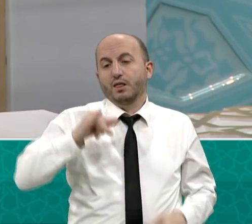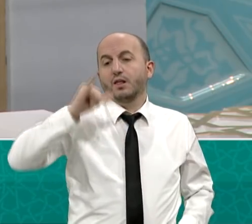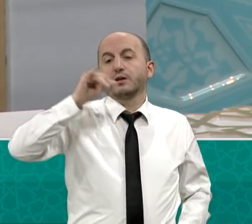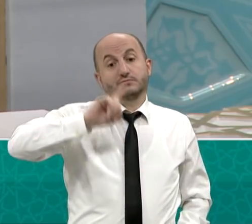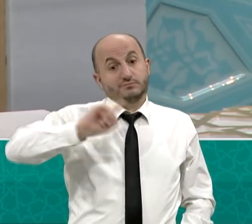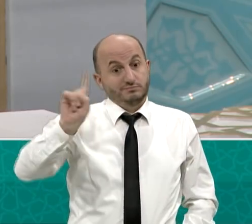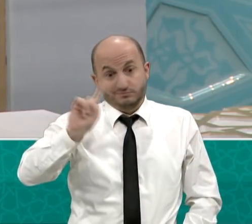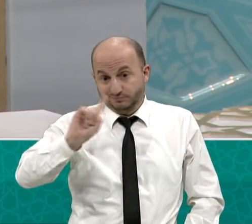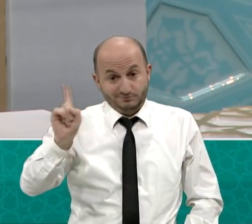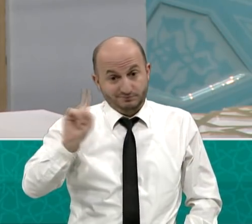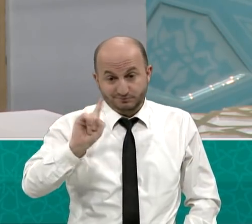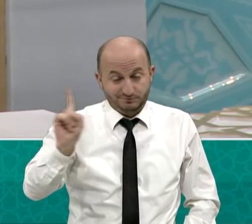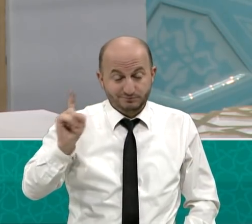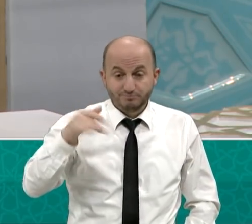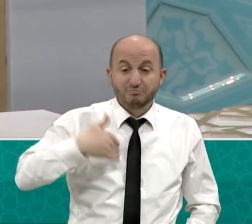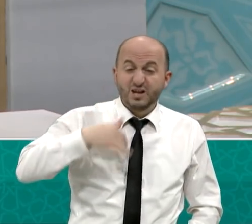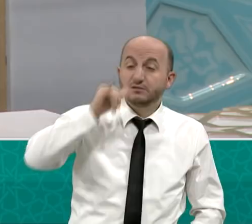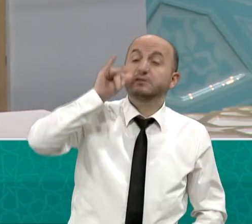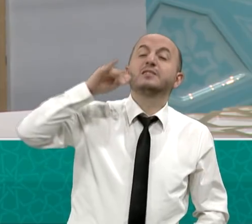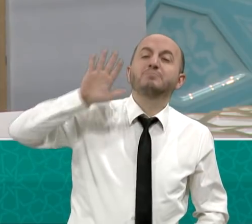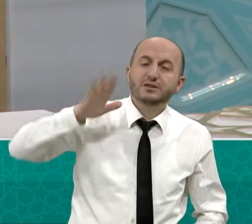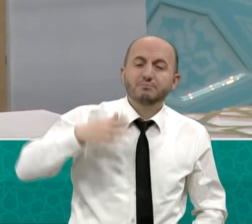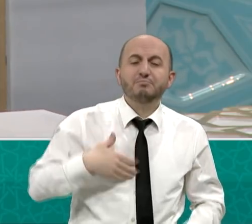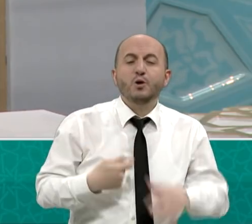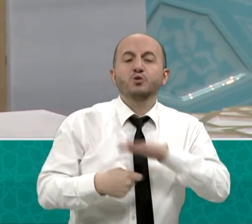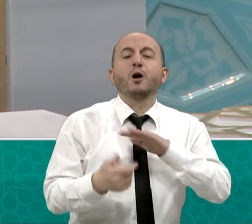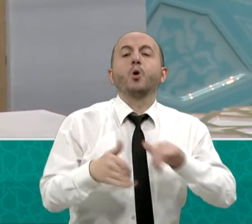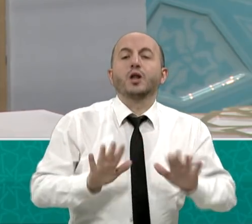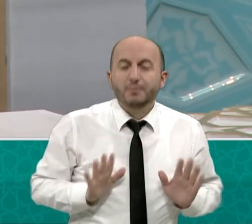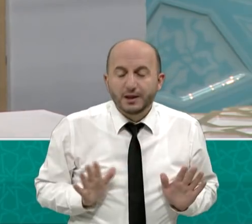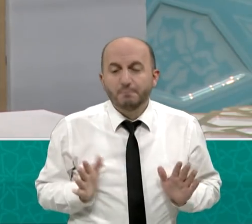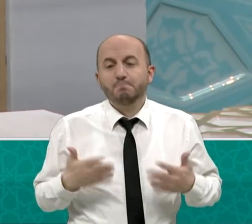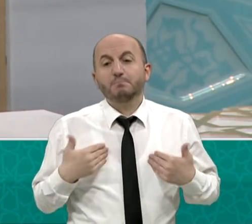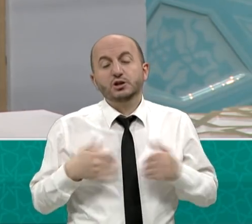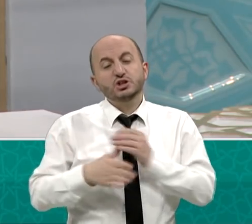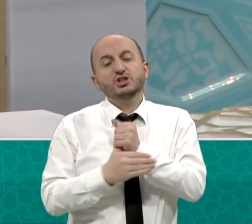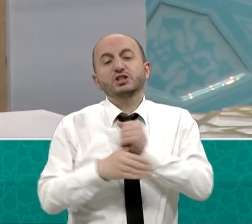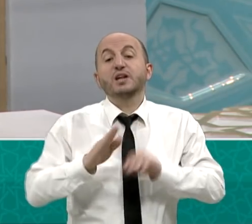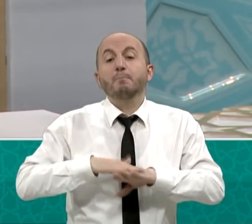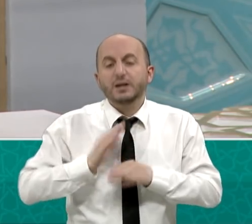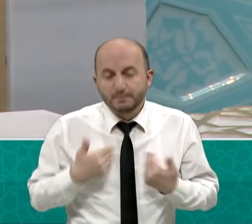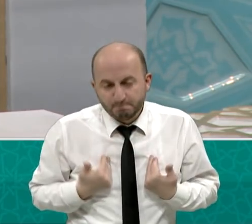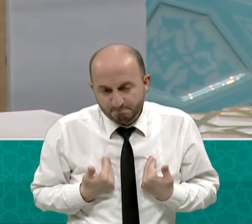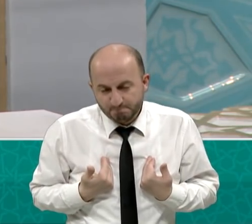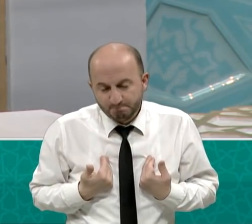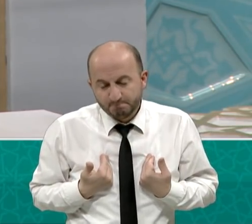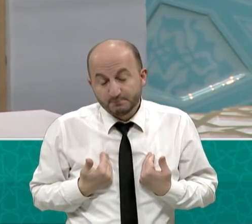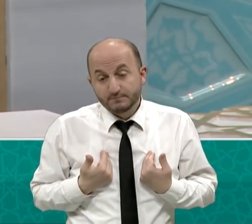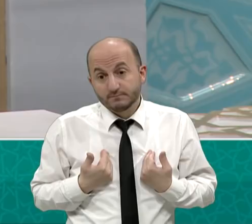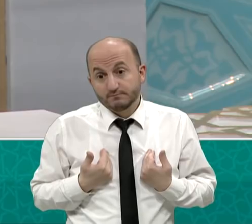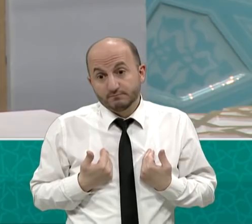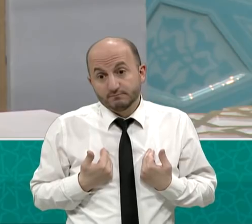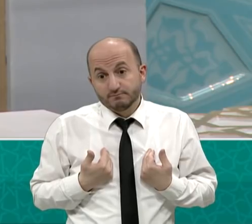lazım. Ben içki içmedim, ben kumar oynamadım, ben hırsızlık yapmadım. Belki de